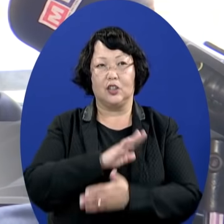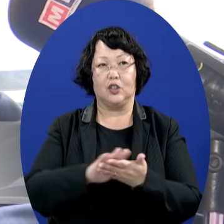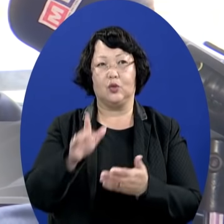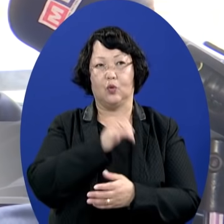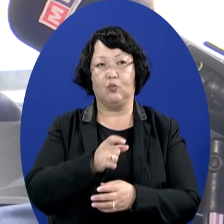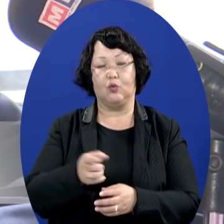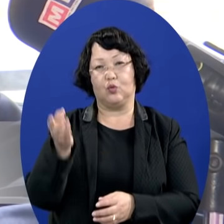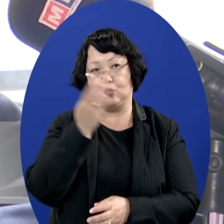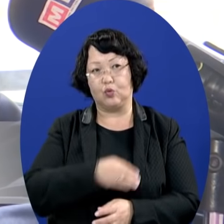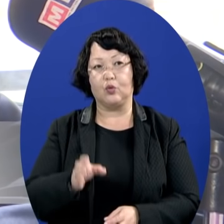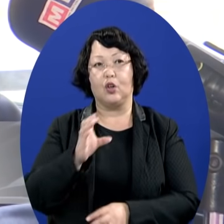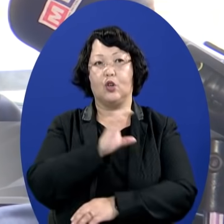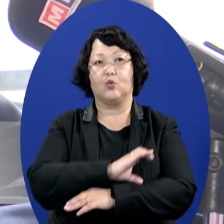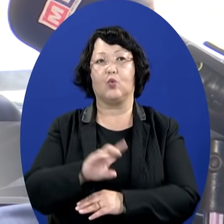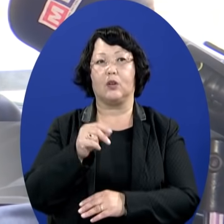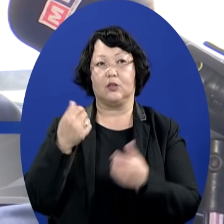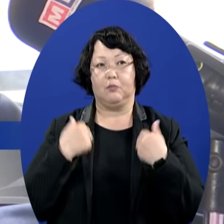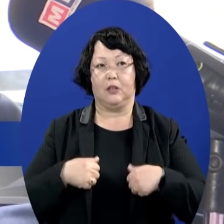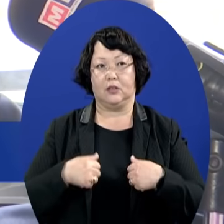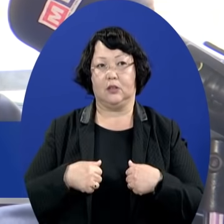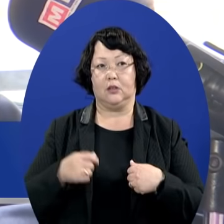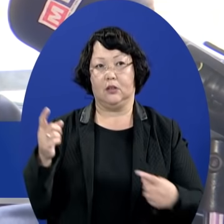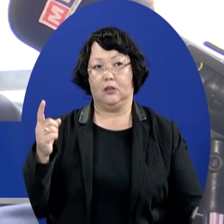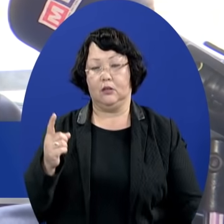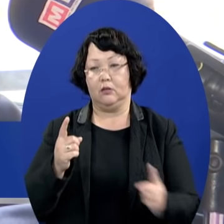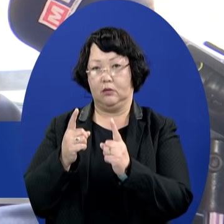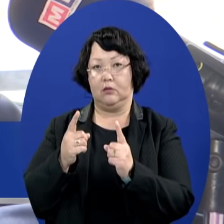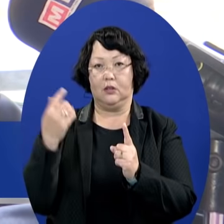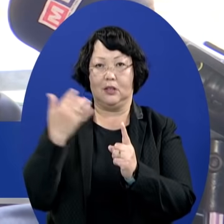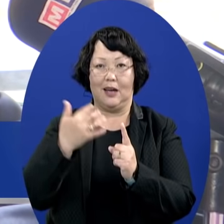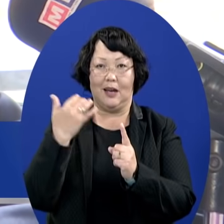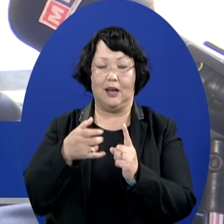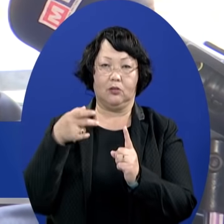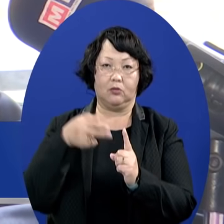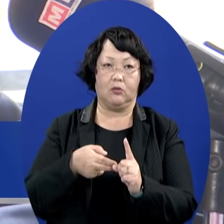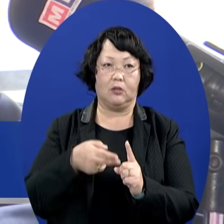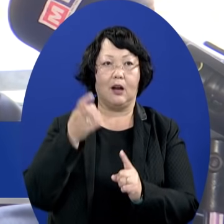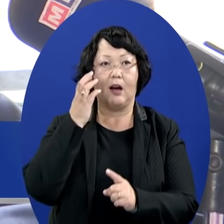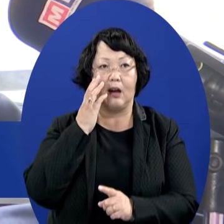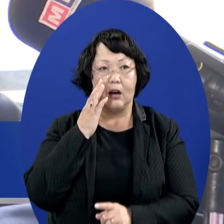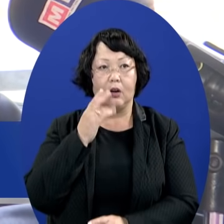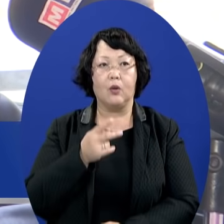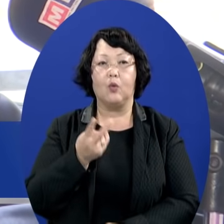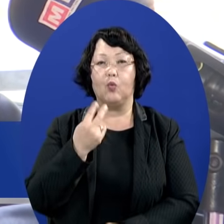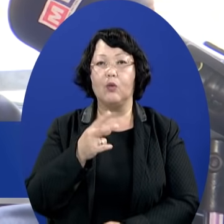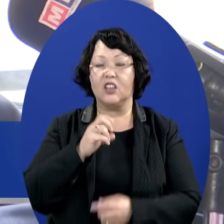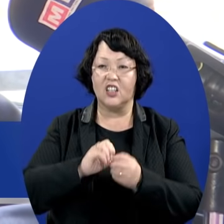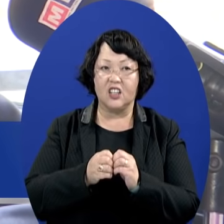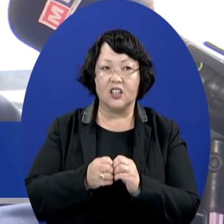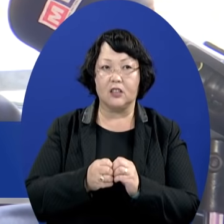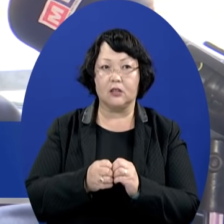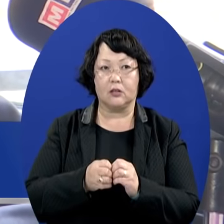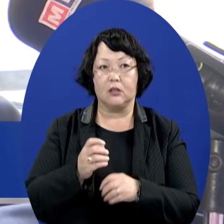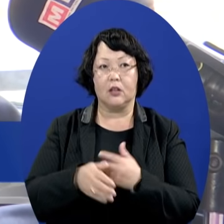шууд сурагч багшид өгж сурах байхгүй. Тэгтээ арга нь бол үлдэн сурах арга хэрэглэн хэлбэр